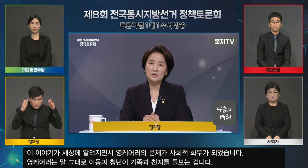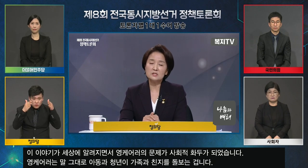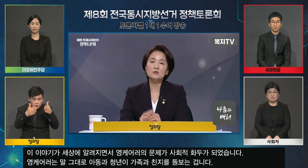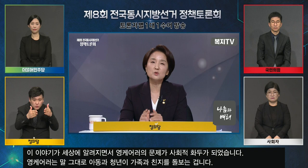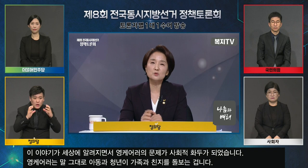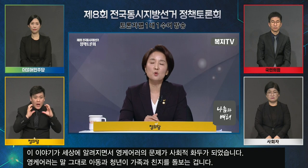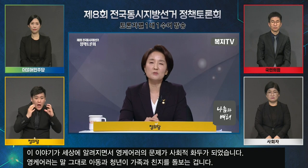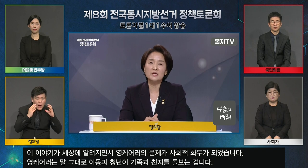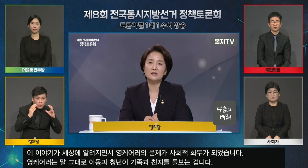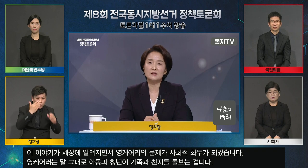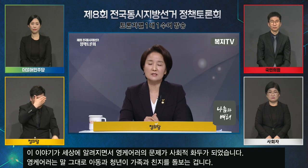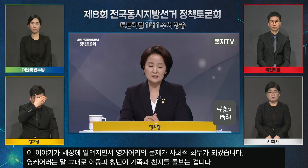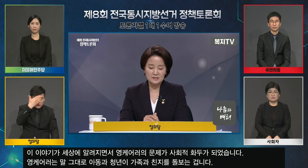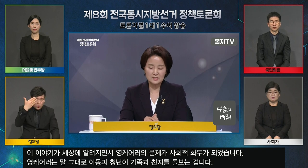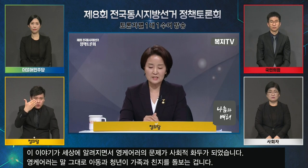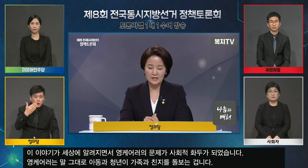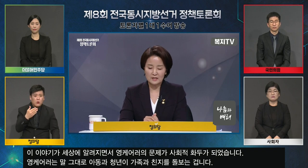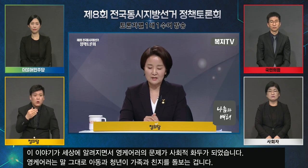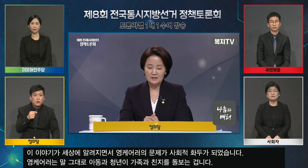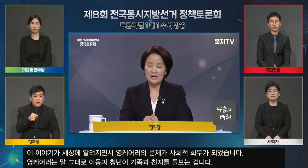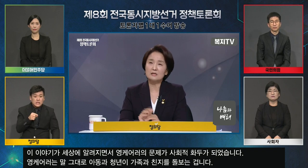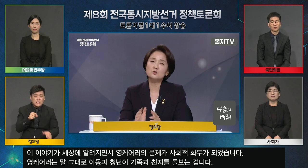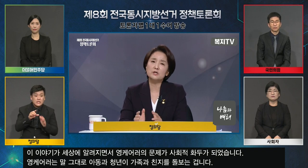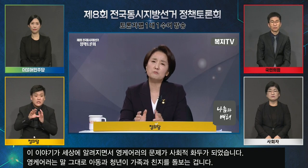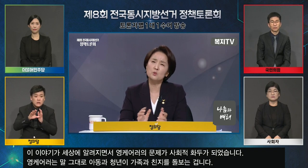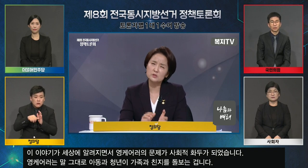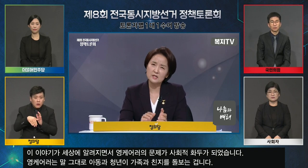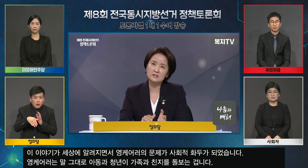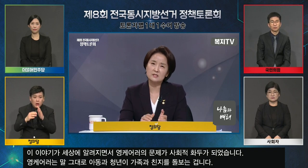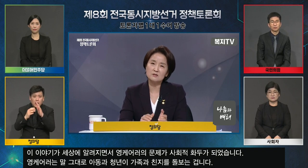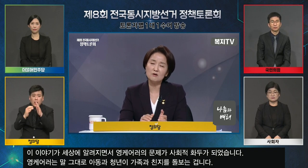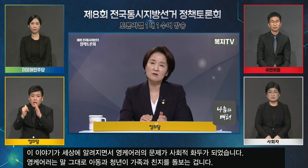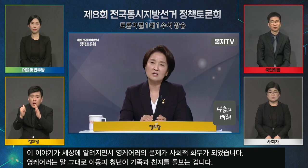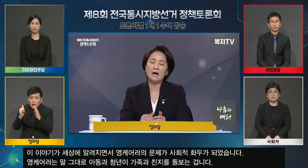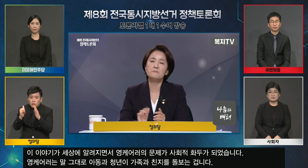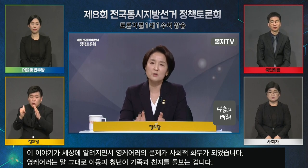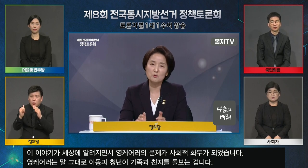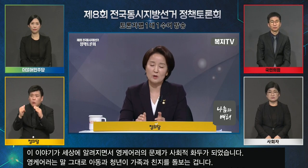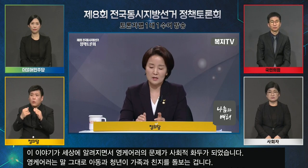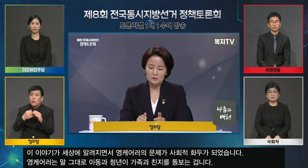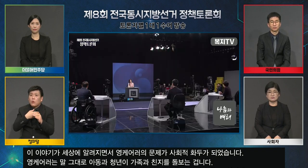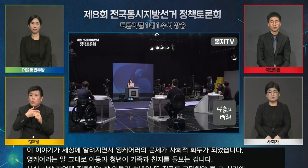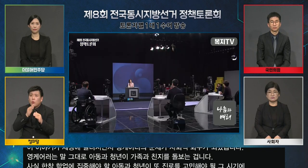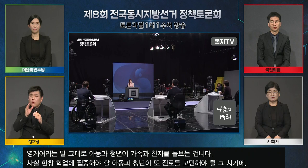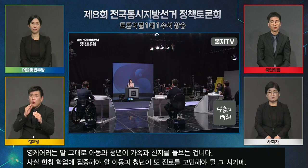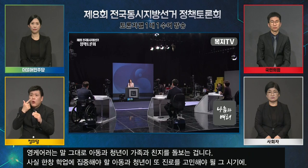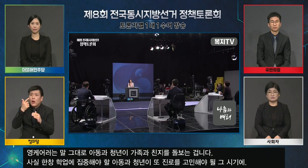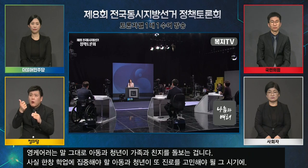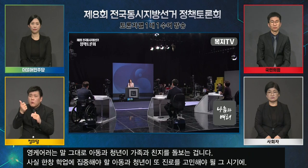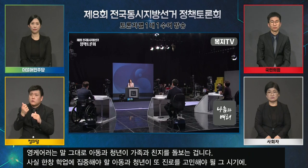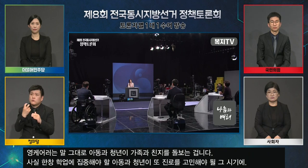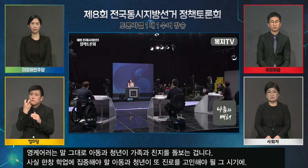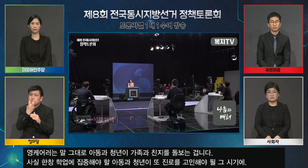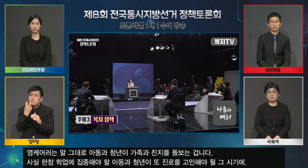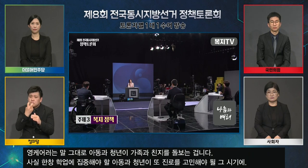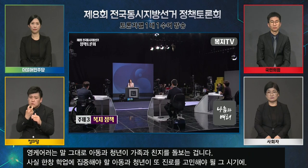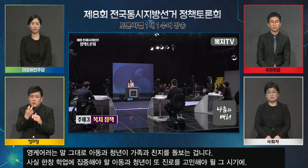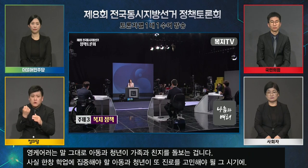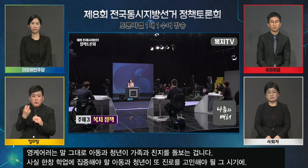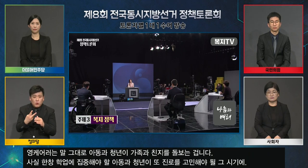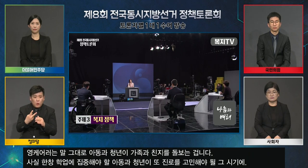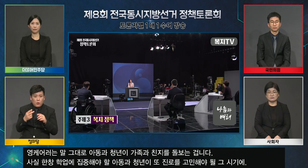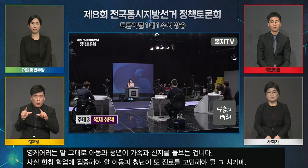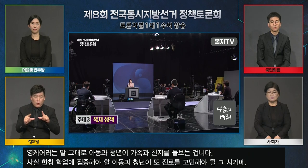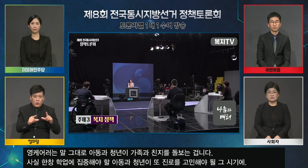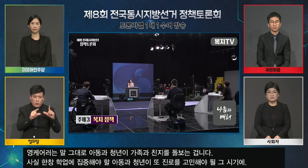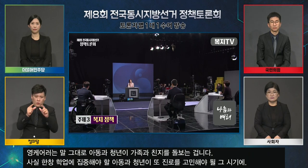또 진로를 고민해야 될 그 시기에 가족의 보호자가 돼서 간병과 돌봄, 또 생계 부양이라는